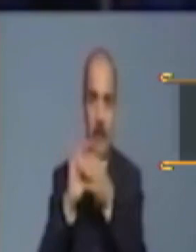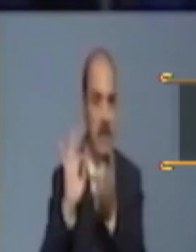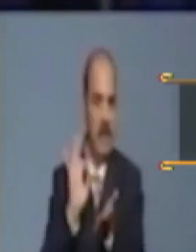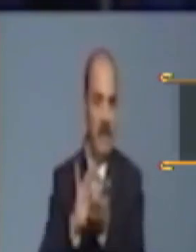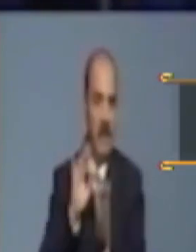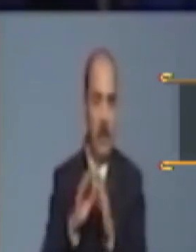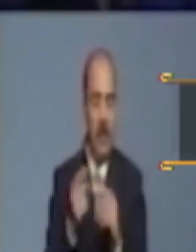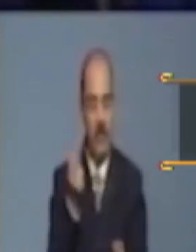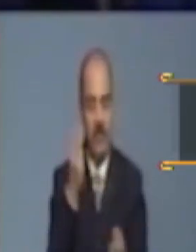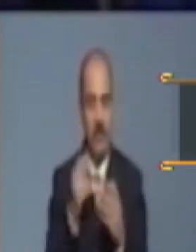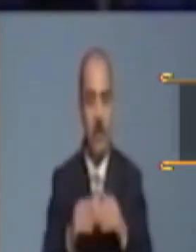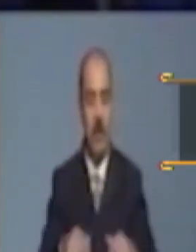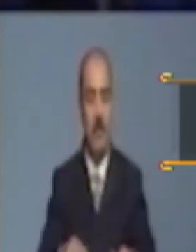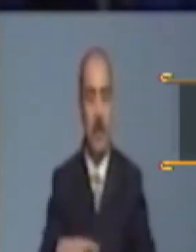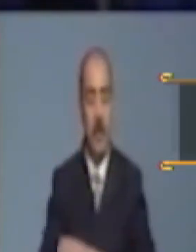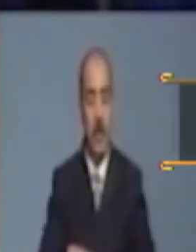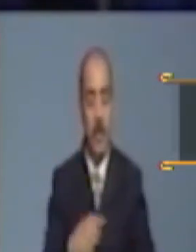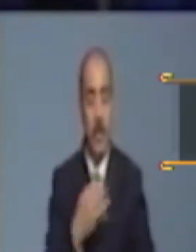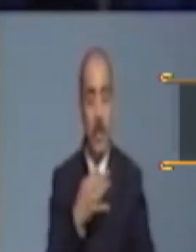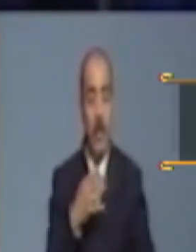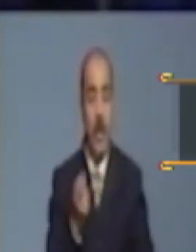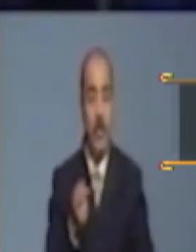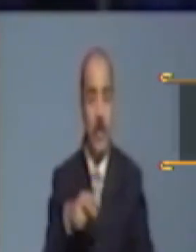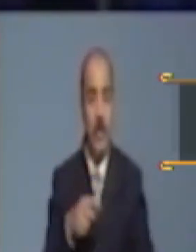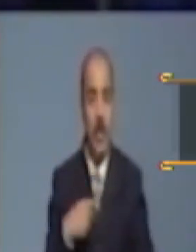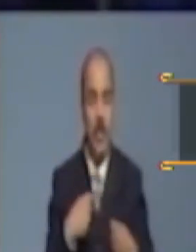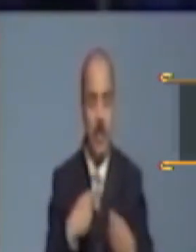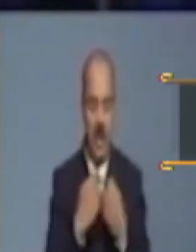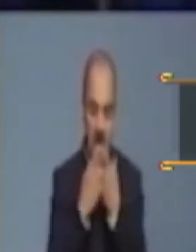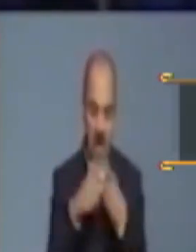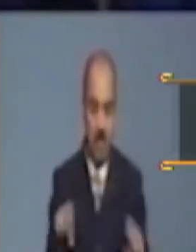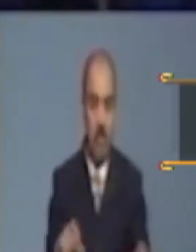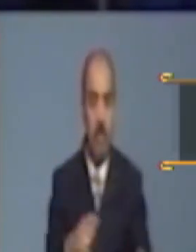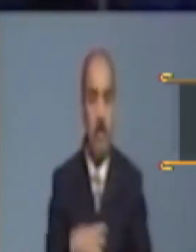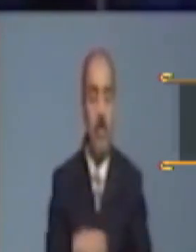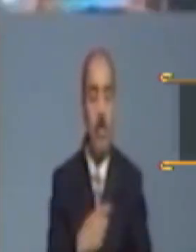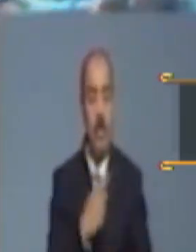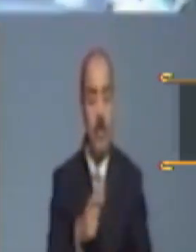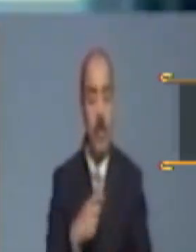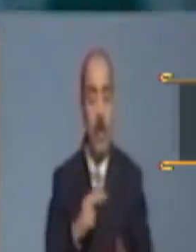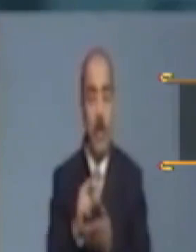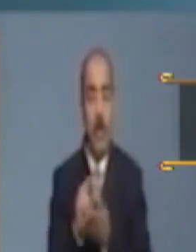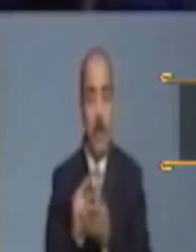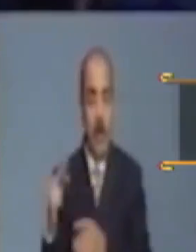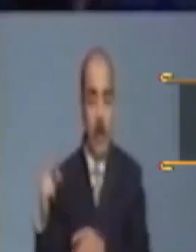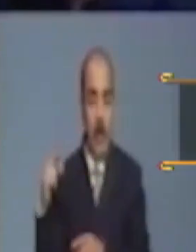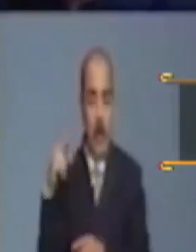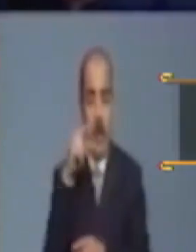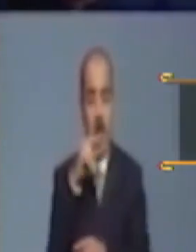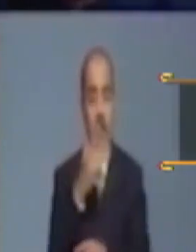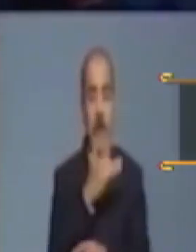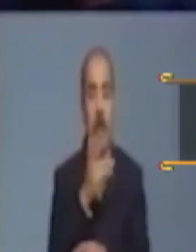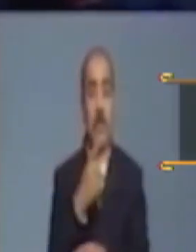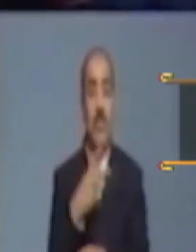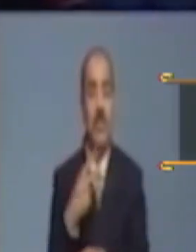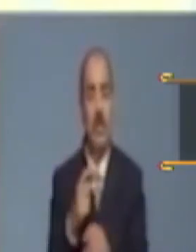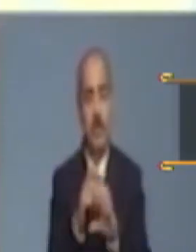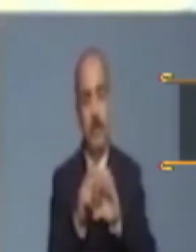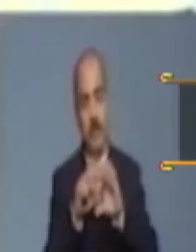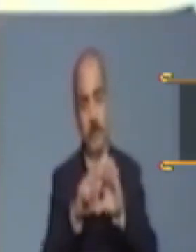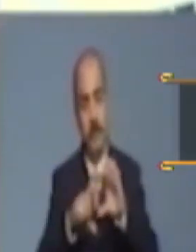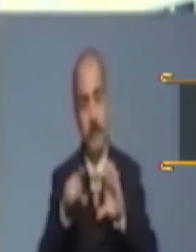هي مزودة بمحرك 385 حصان، بتحمل قاذف صواريخ 122 ملي، بيتم